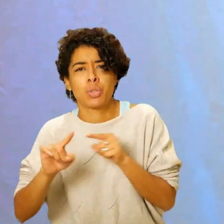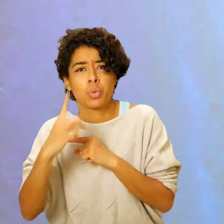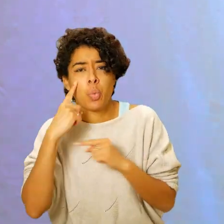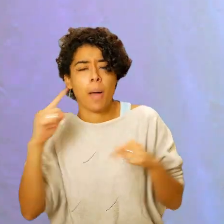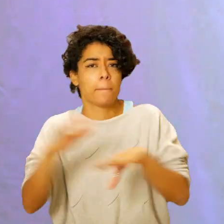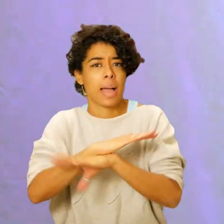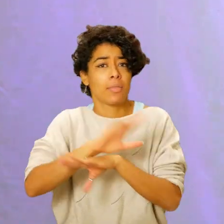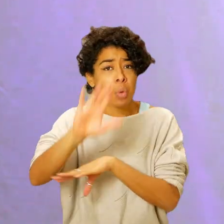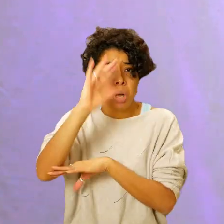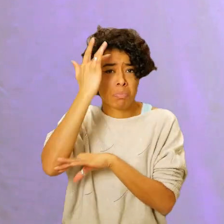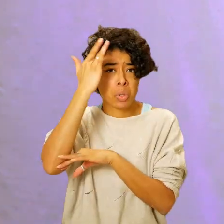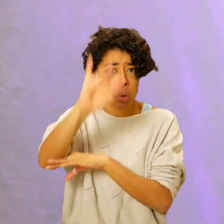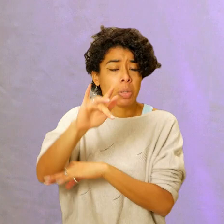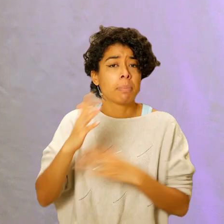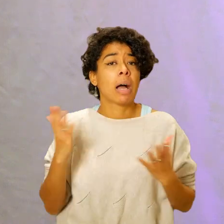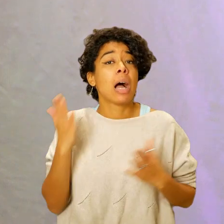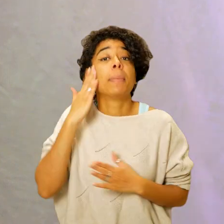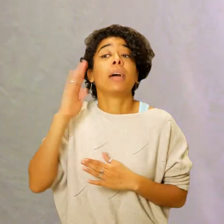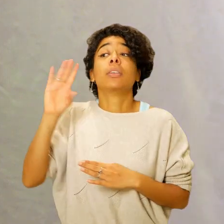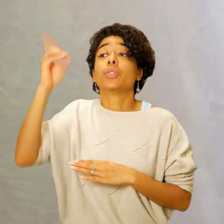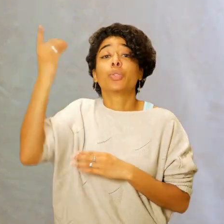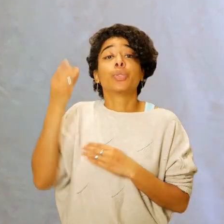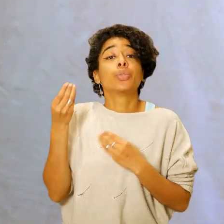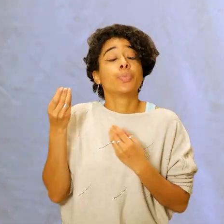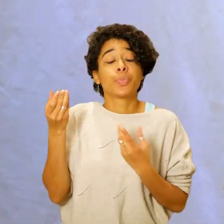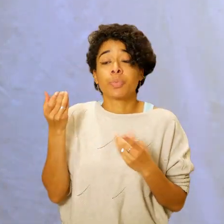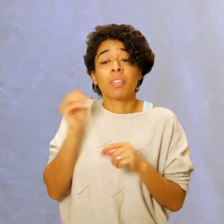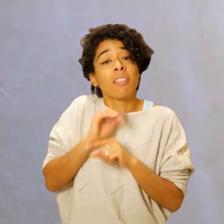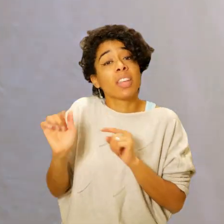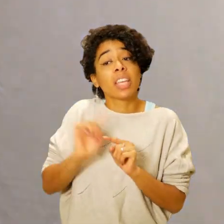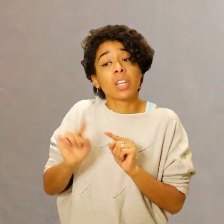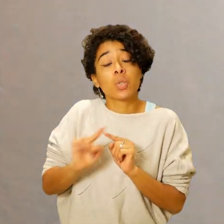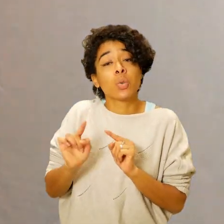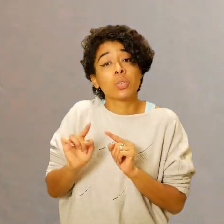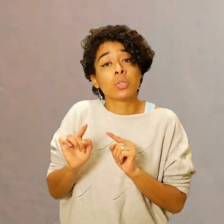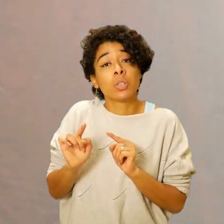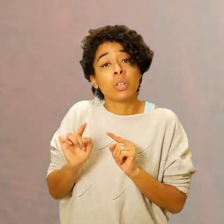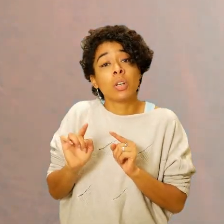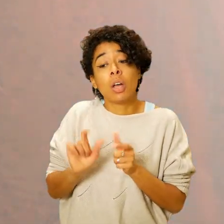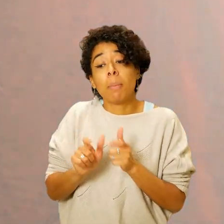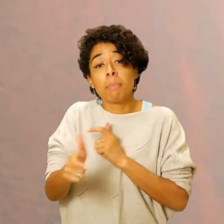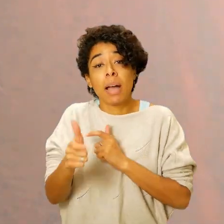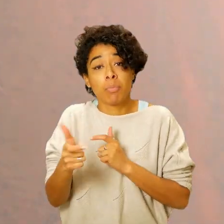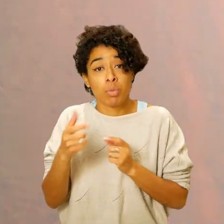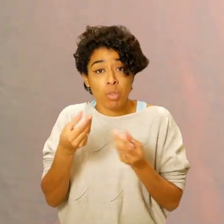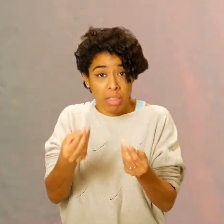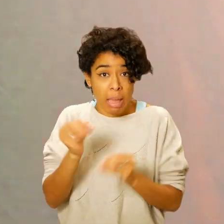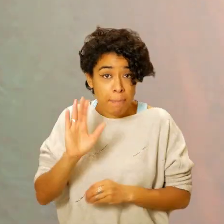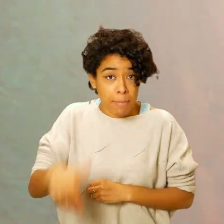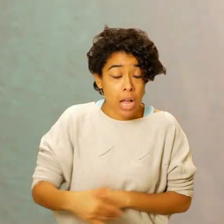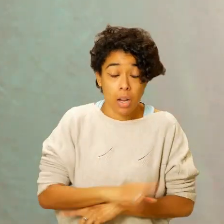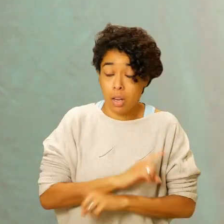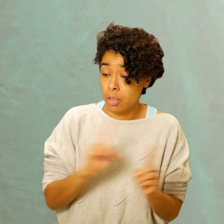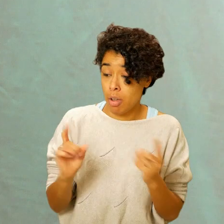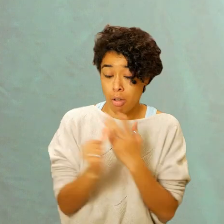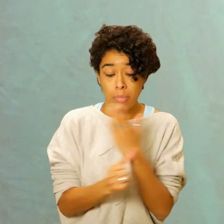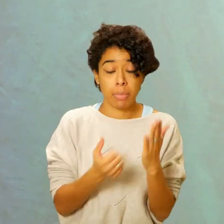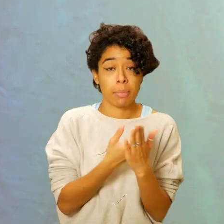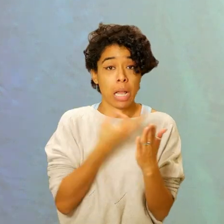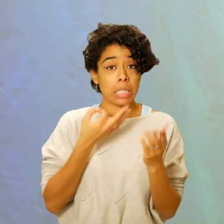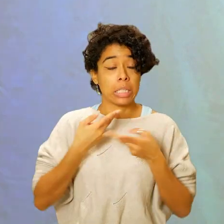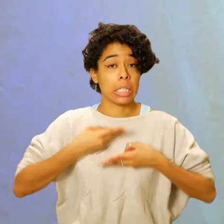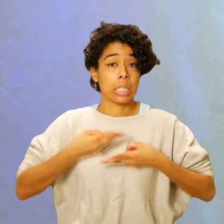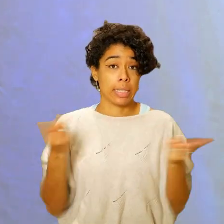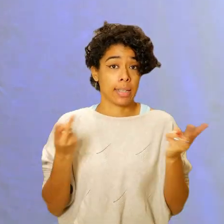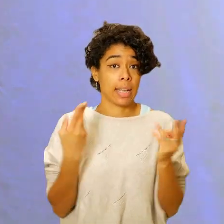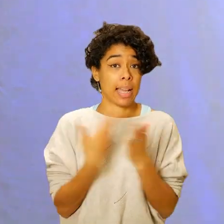tu ne connais pas. Mais Dieu ne fait jamais rien de mal à ses enfants parce que la Bible déclare. Et